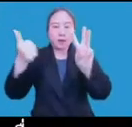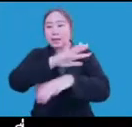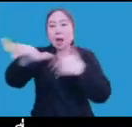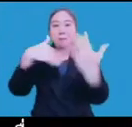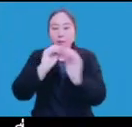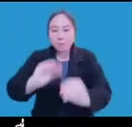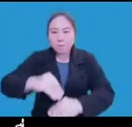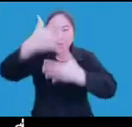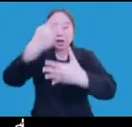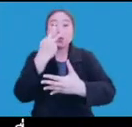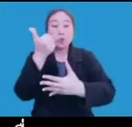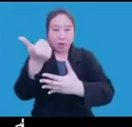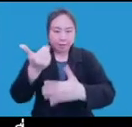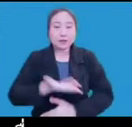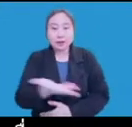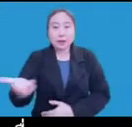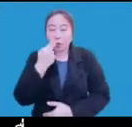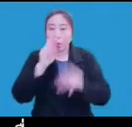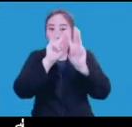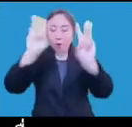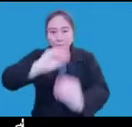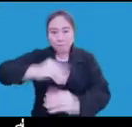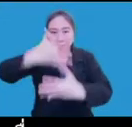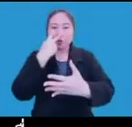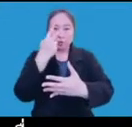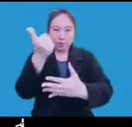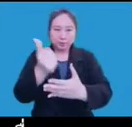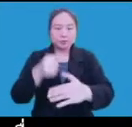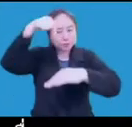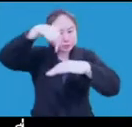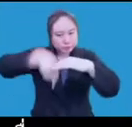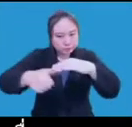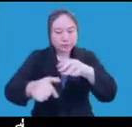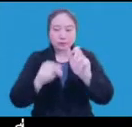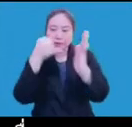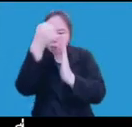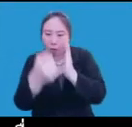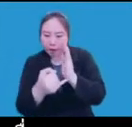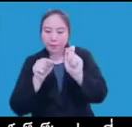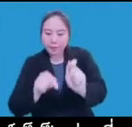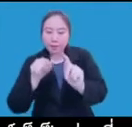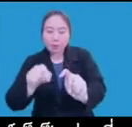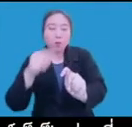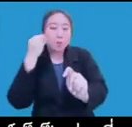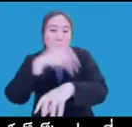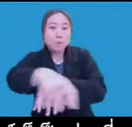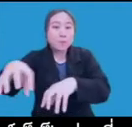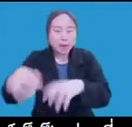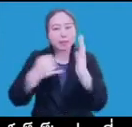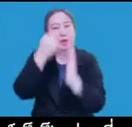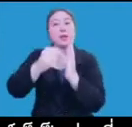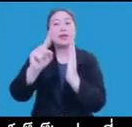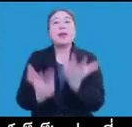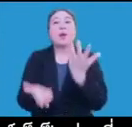ถึงได้นะครับตรงนี้จะทุกท่านเข้าถึงได้ผ่านเว็บไซต์นะผ่านมือถือก็ได้นะครับลงลึกตั้งแต่จังหวัดอำเภอตำบลหมู่บ้านนะครับจังหวัด